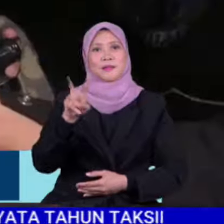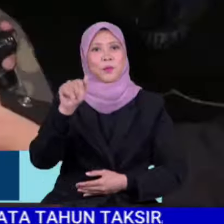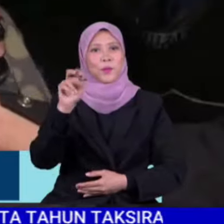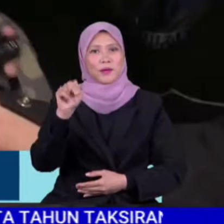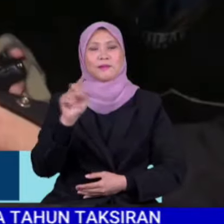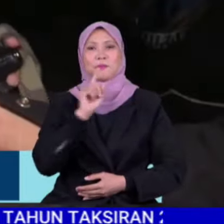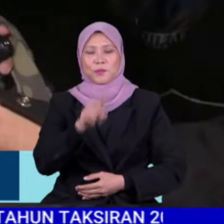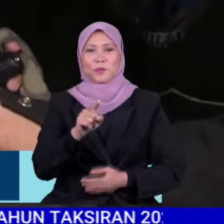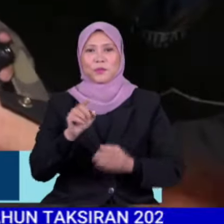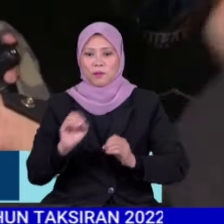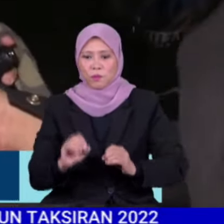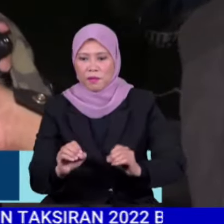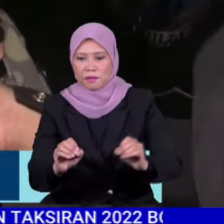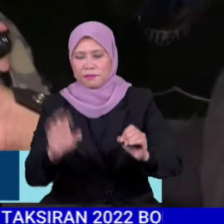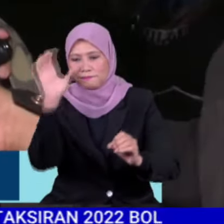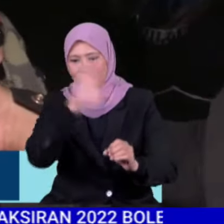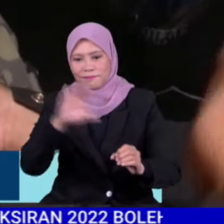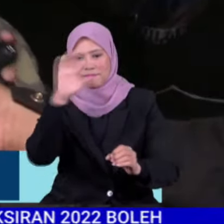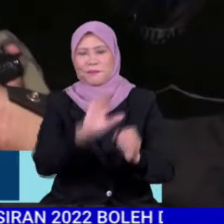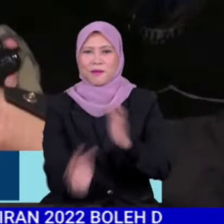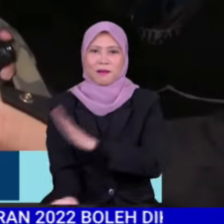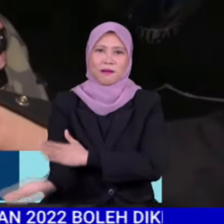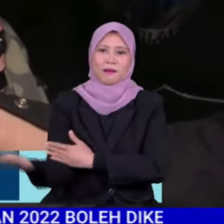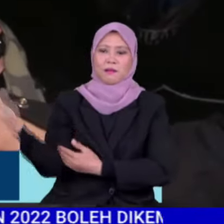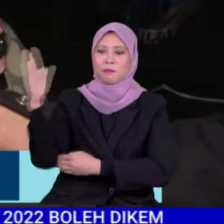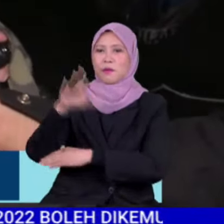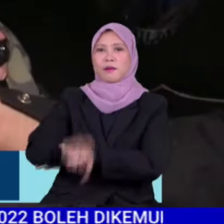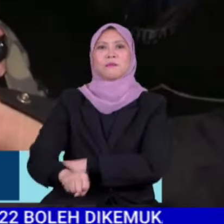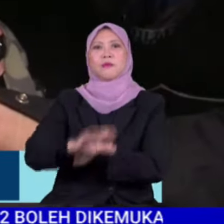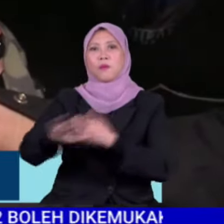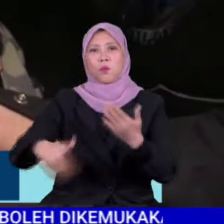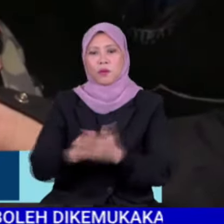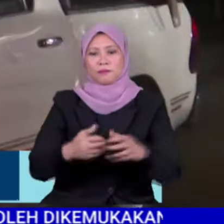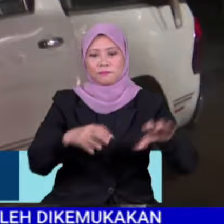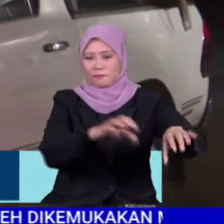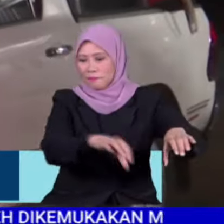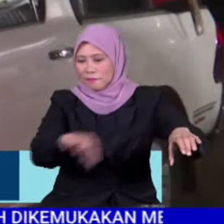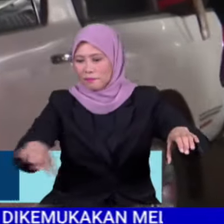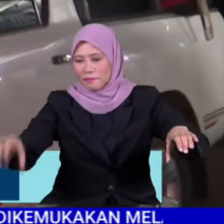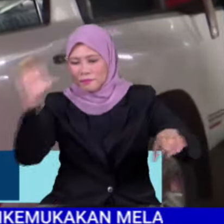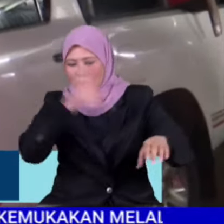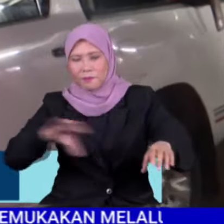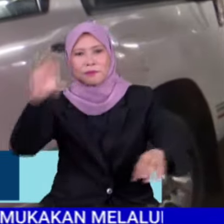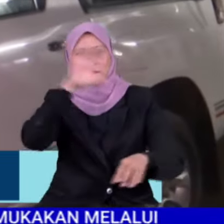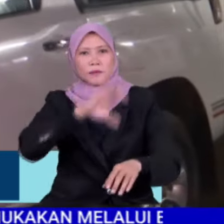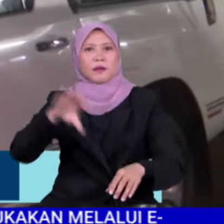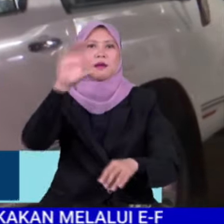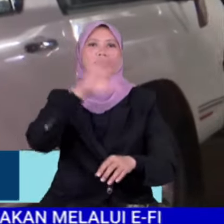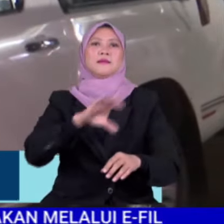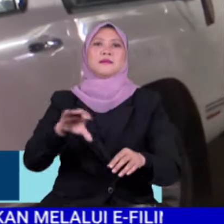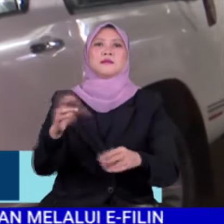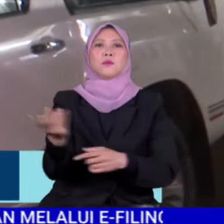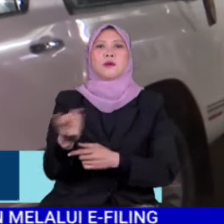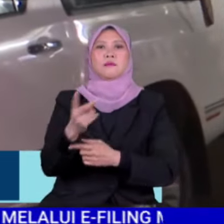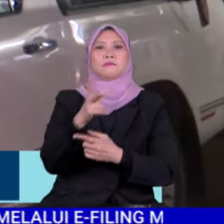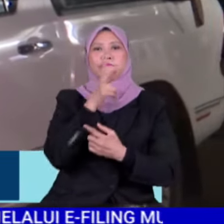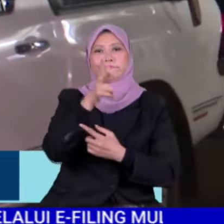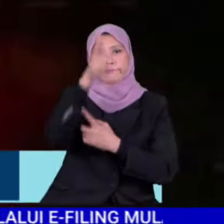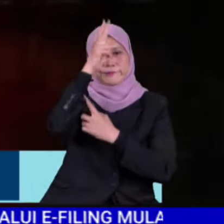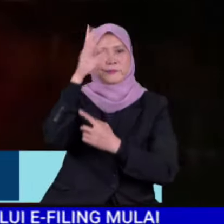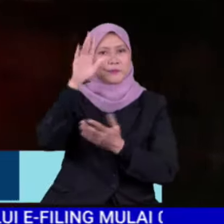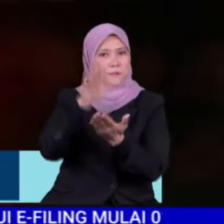pihaknya telah menjalankan operasi siang dan malam di hampir ke semua lokasi taman negara ini bagi menjejaki pasangan buaya